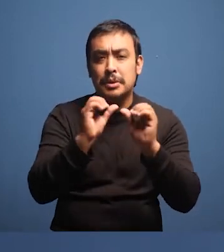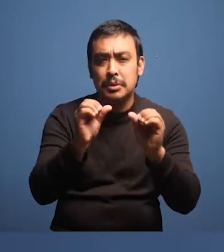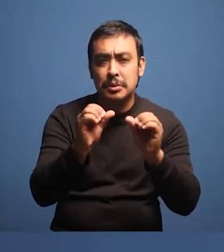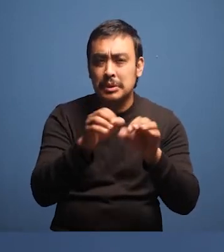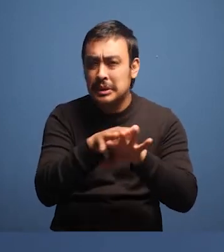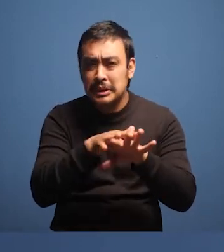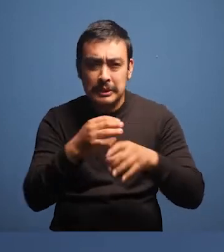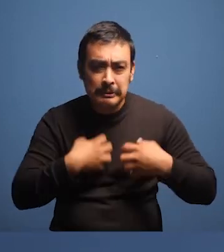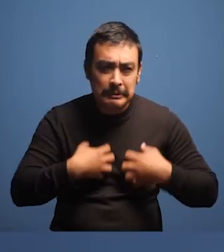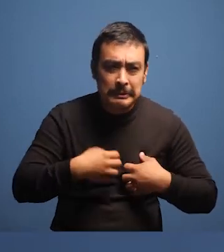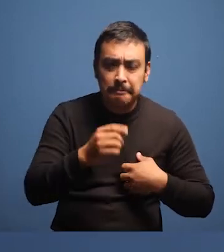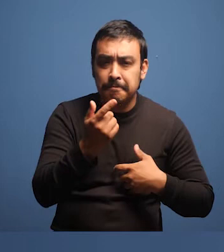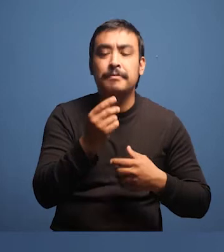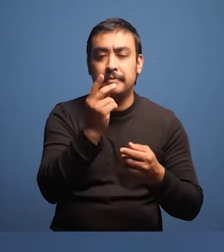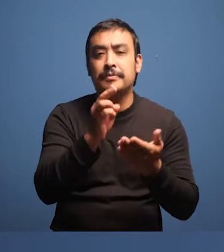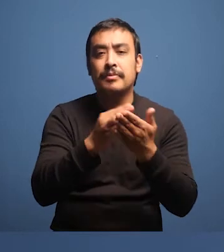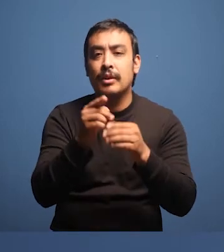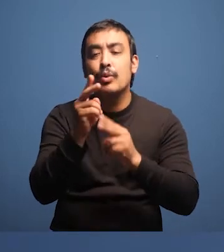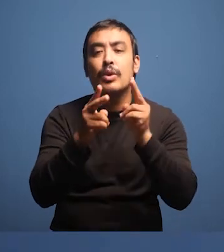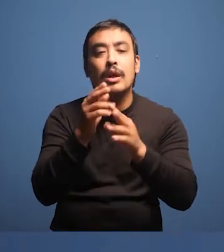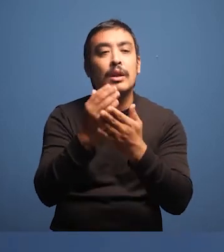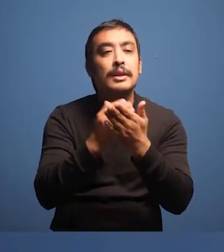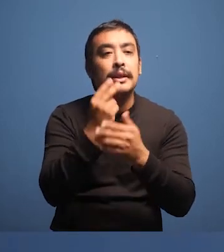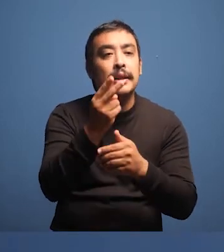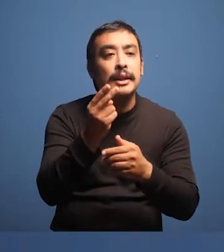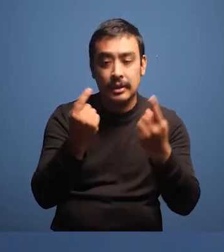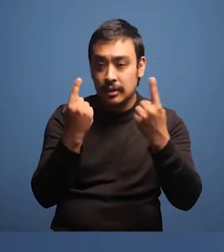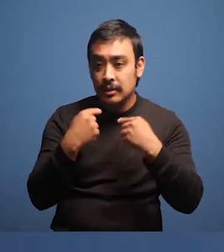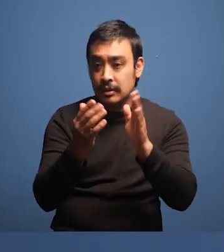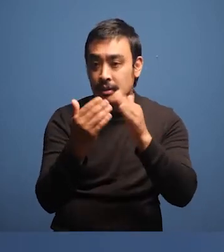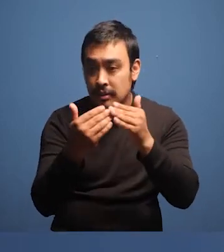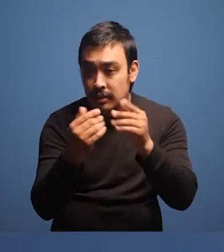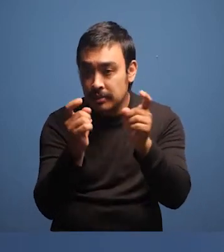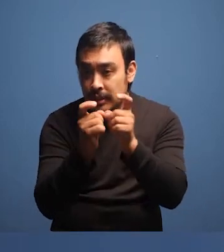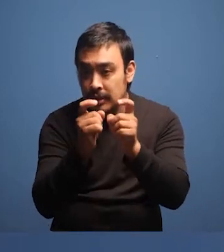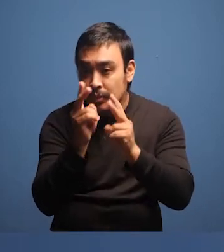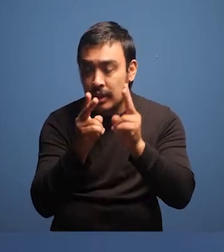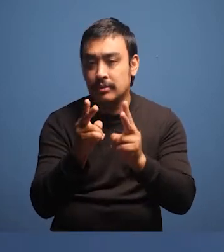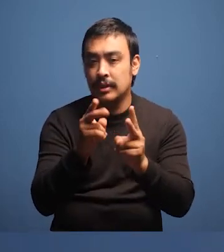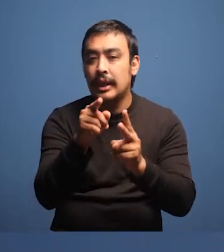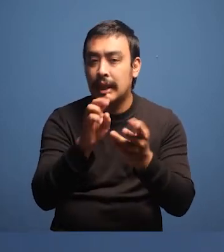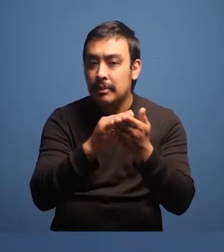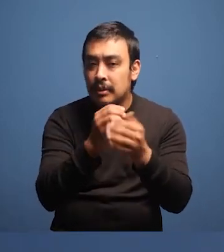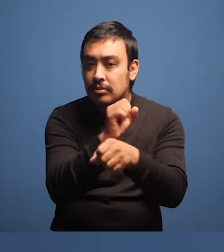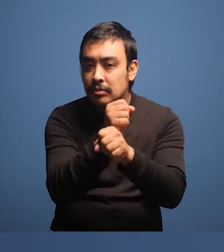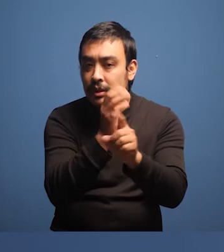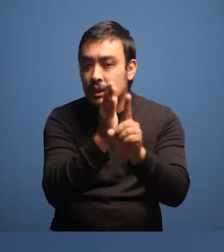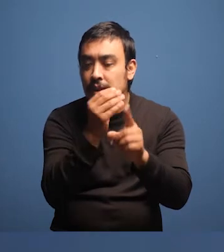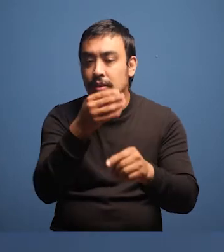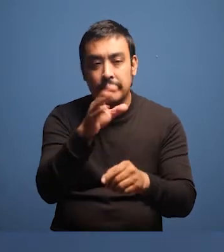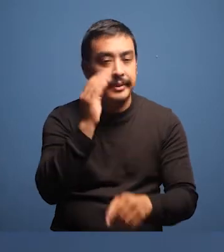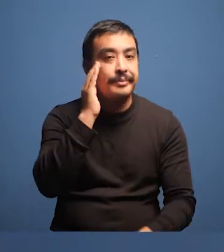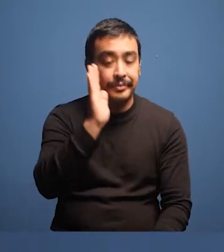हुन्छ उनीहरूलाई अनि त्यही भएर चाहिँ उनीहरूले चाहिँ त्यो कुराहरू चाहिँ कसरी भने फिजिकली बोल्यो भने त दिनु नि त यसको पनिसमेन्ट पनि हुन्छ भन्ने कुराहरू सबै थाहा छ